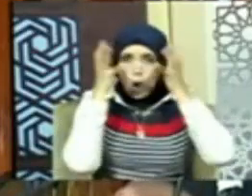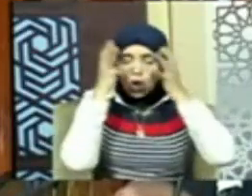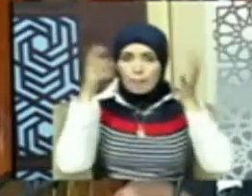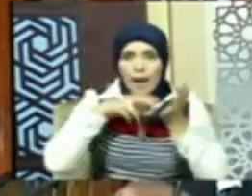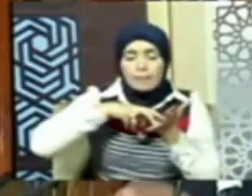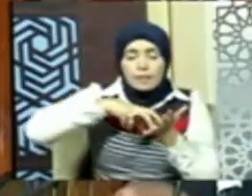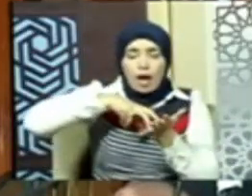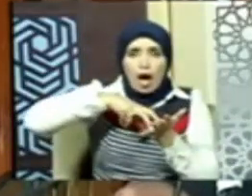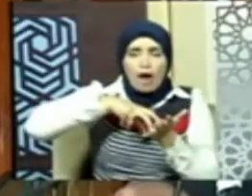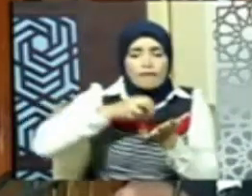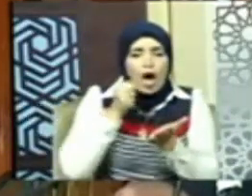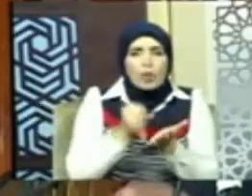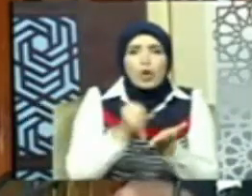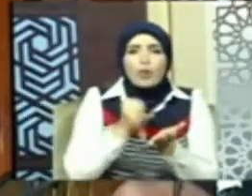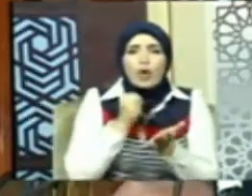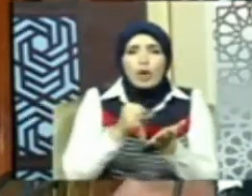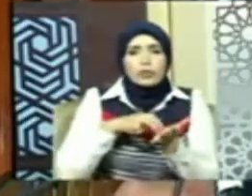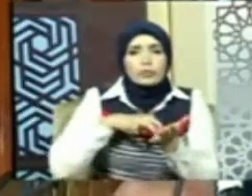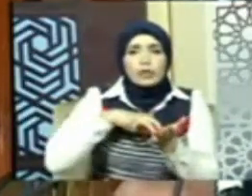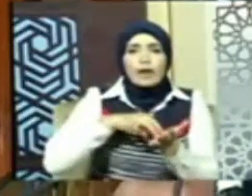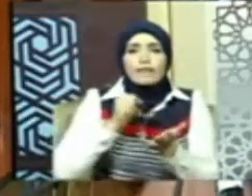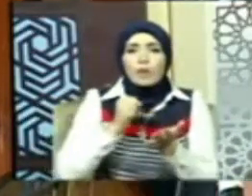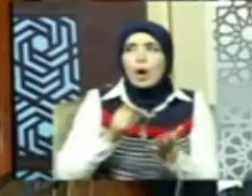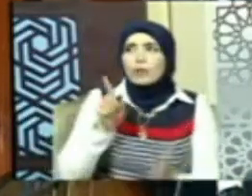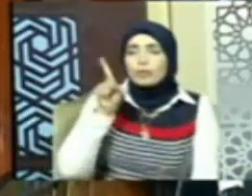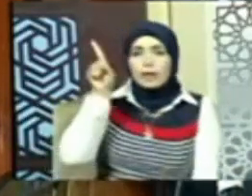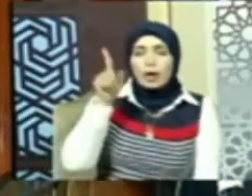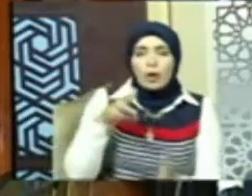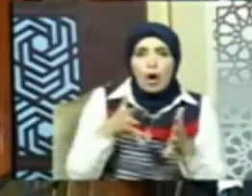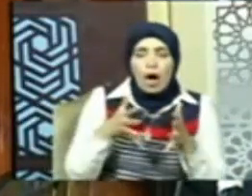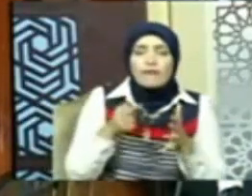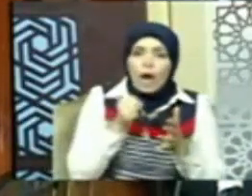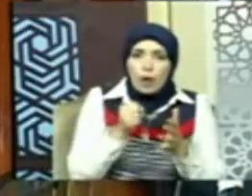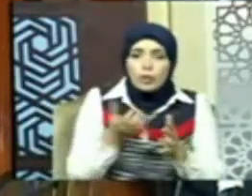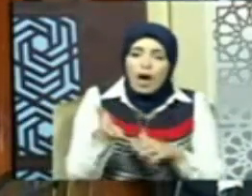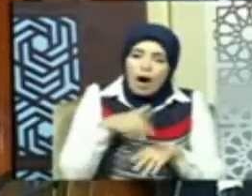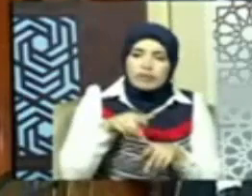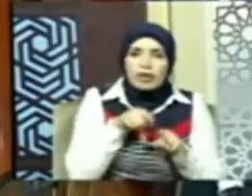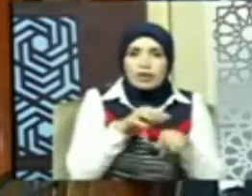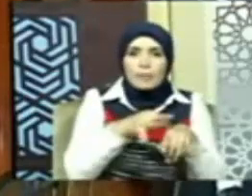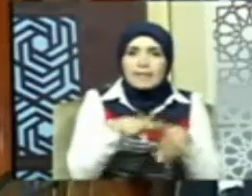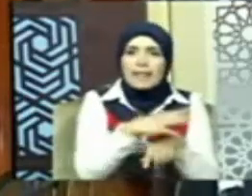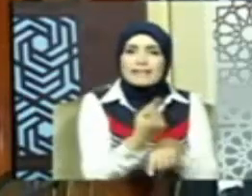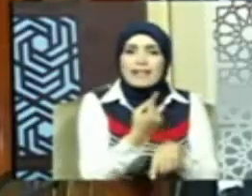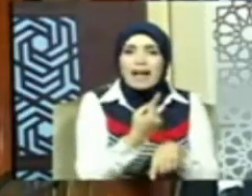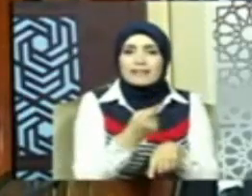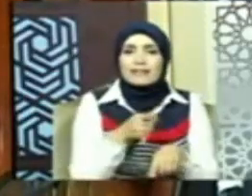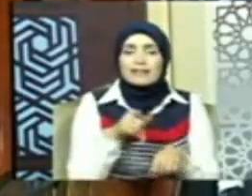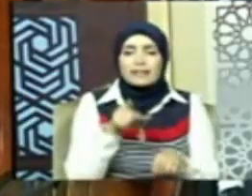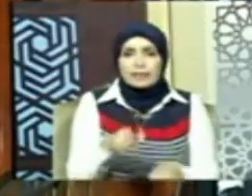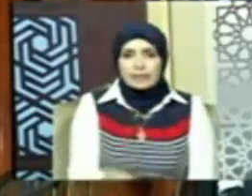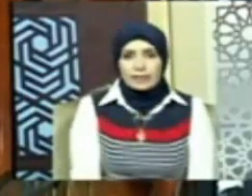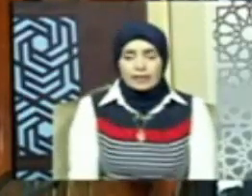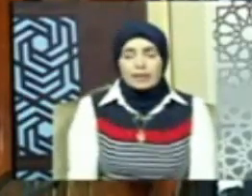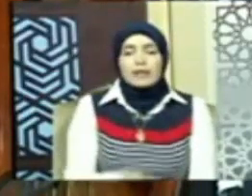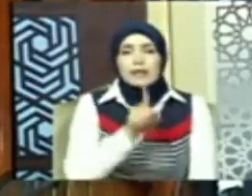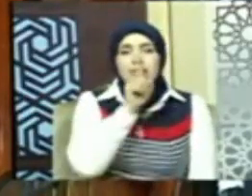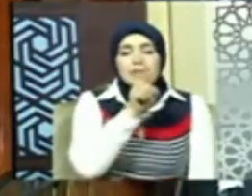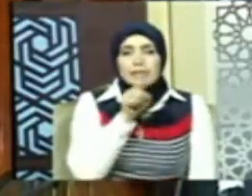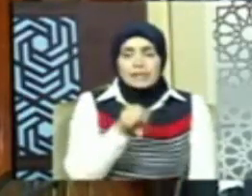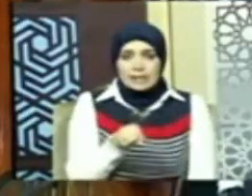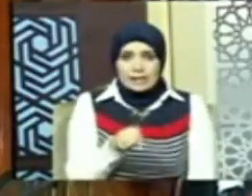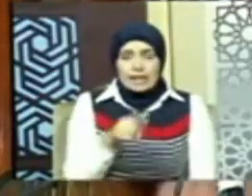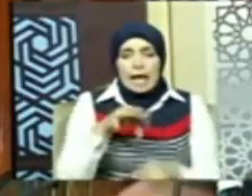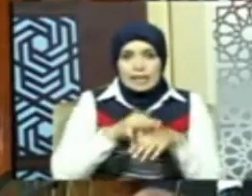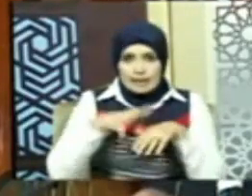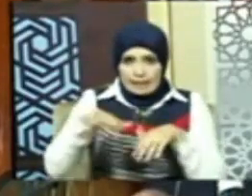أن العلماء هم أشد خشية لله. أيضا بعض الناس يفهمها على أنها تنحصر في علماء الفقه